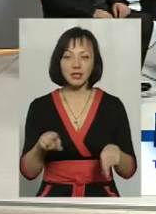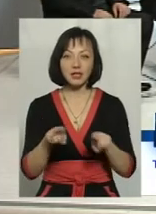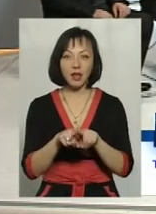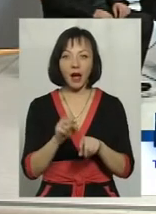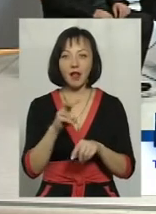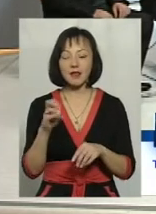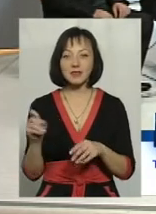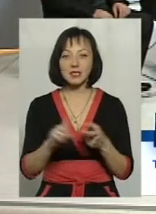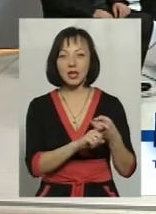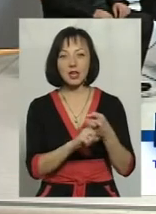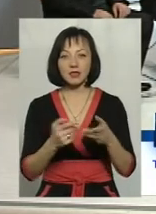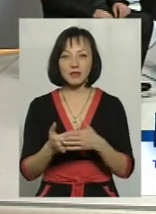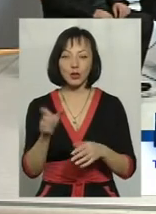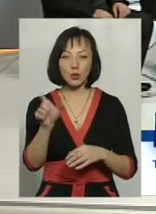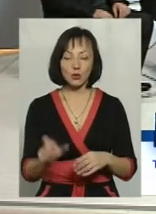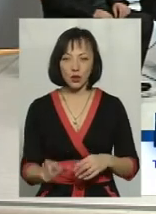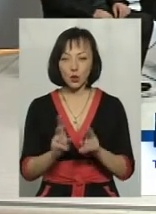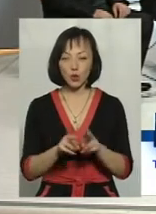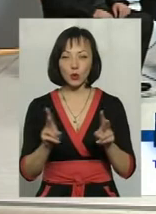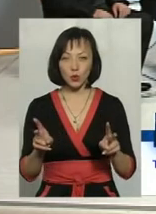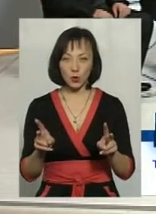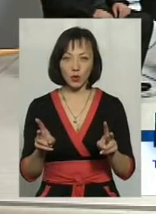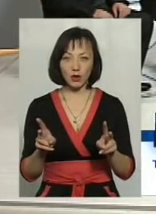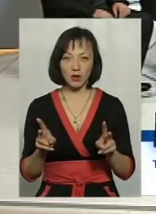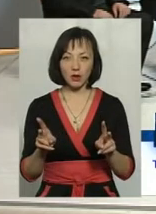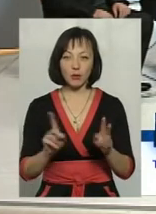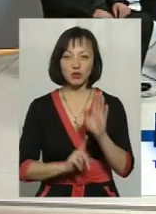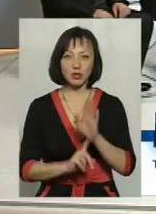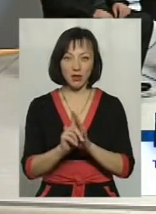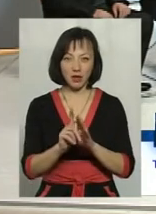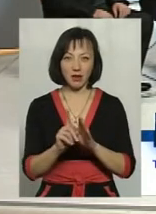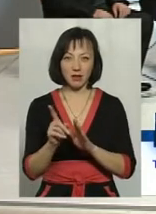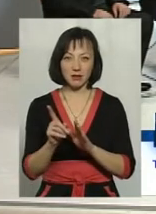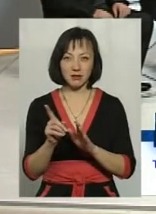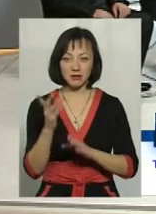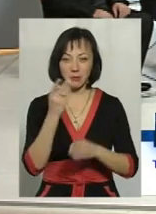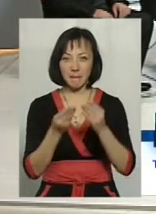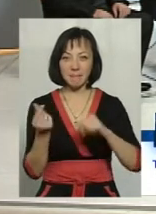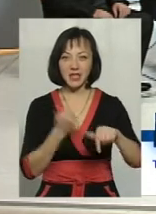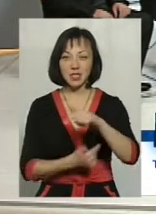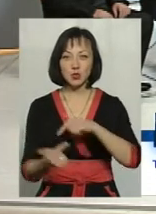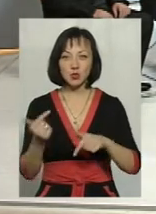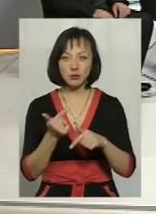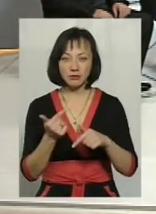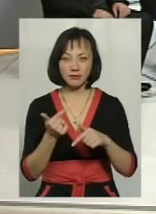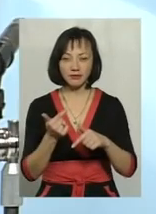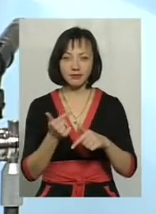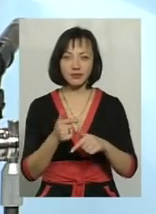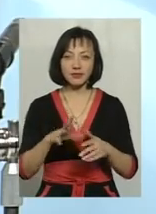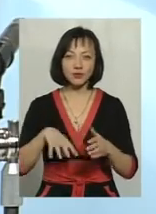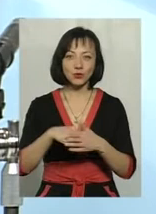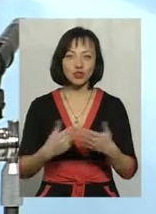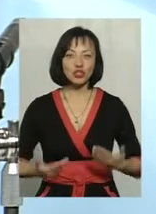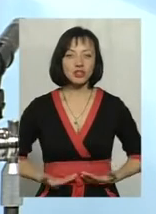сказати і так, але це все залежить від людини, тому що той, хто стає на шлях так званого цього бізнесу за рахунок життя,